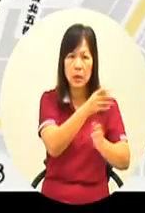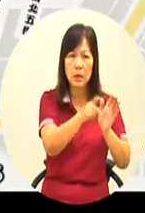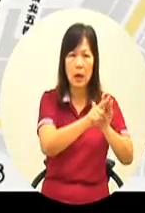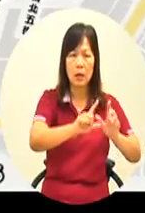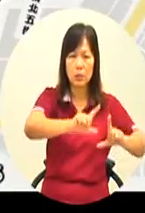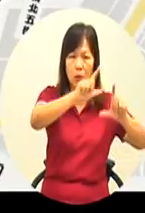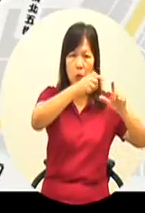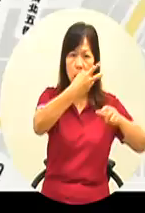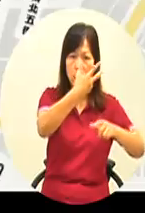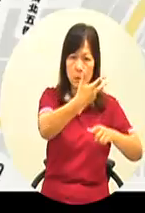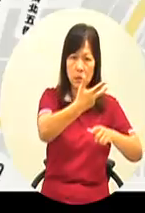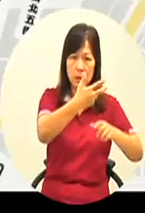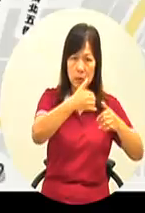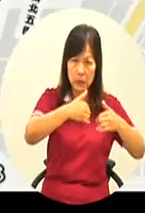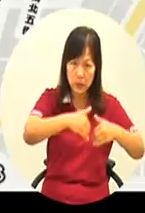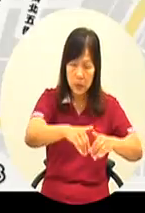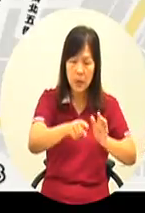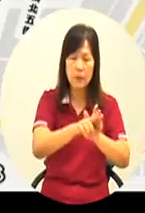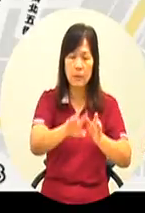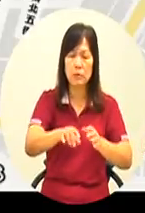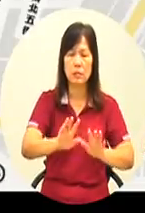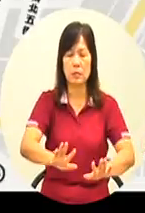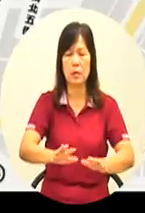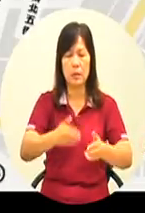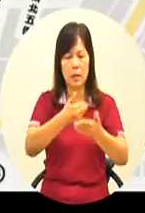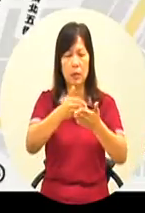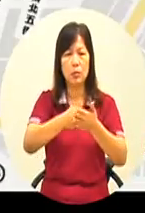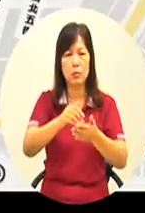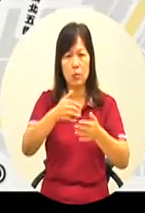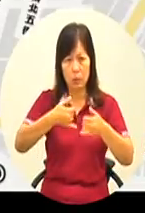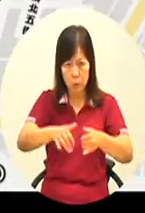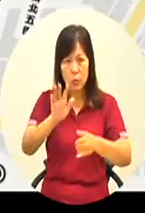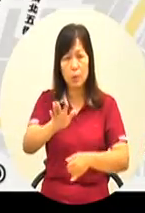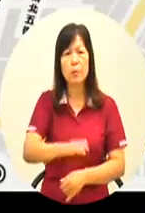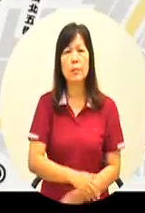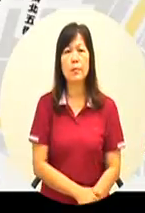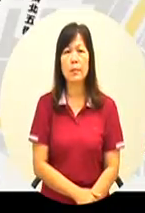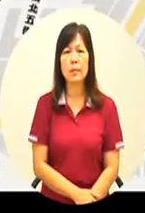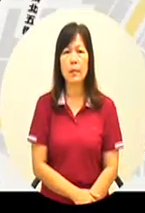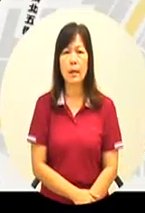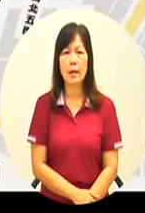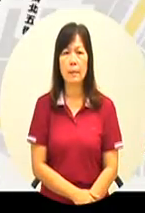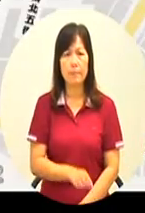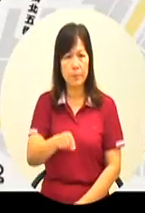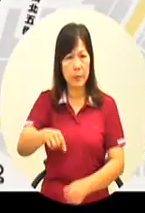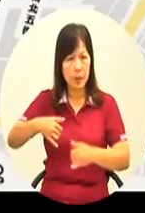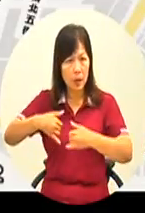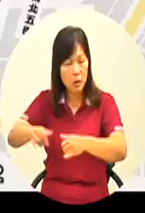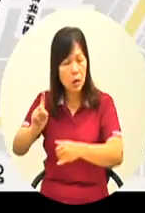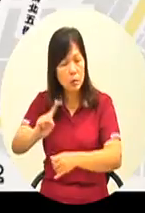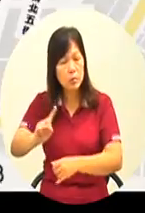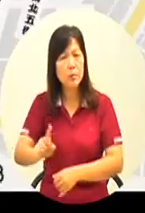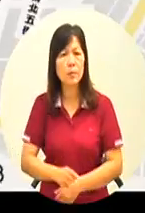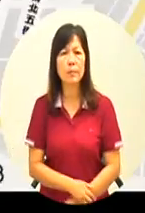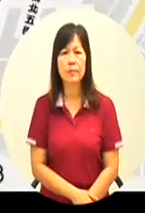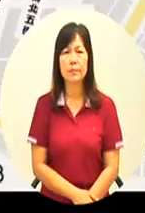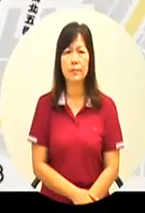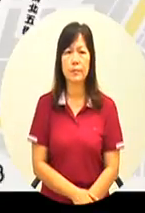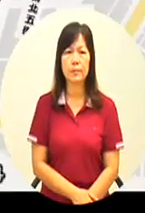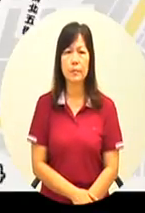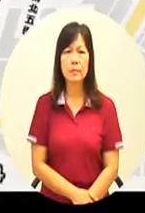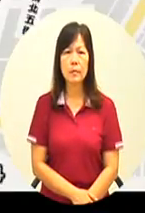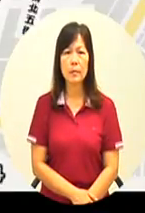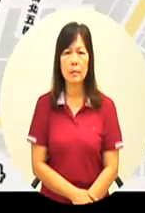街。好，这是我们美术馆现行道路。然后再来，那这条路叫什么路？来，那